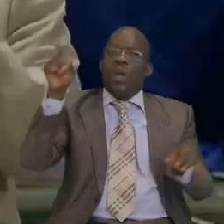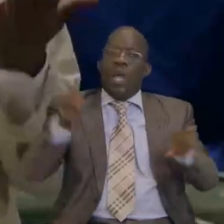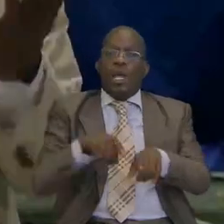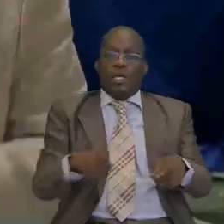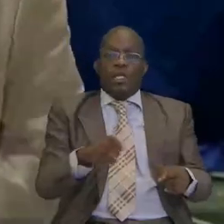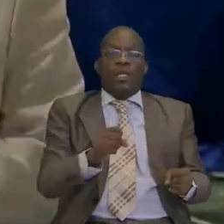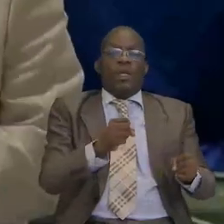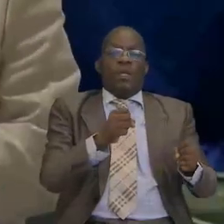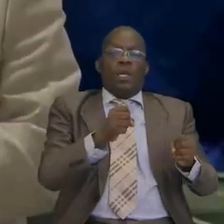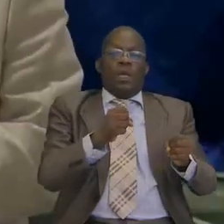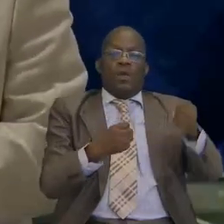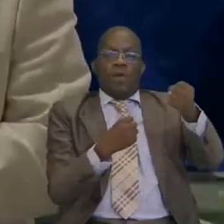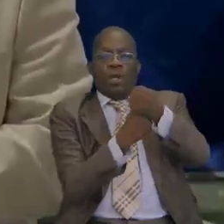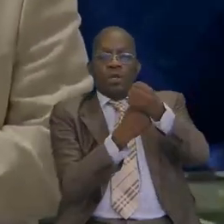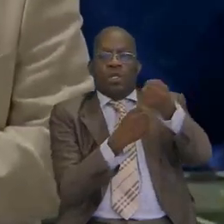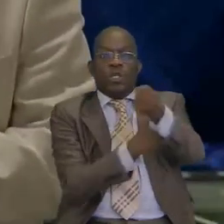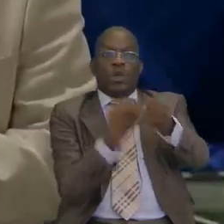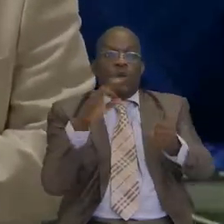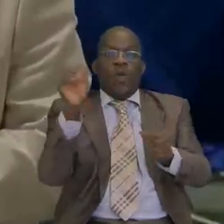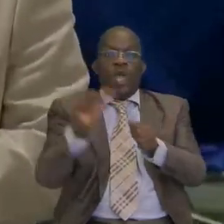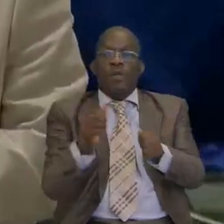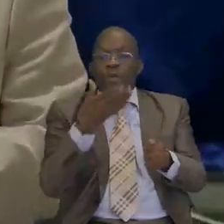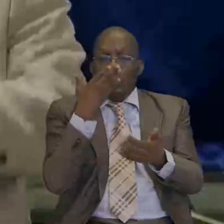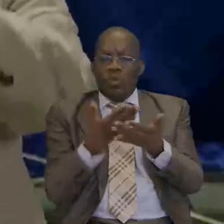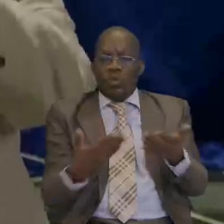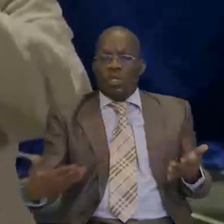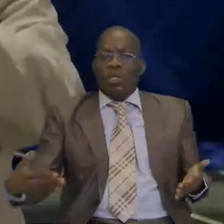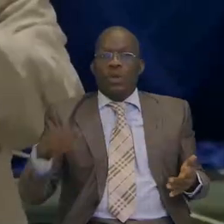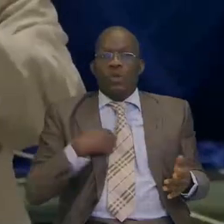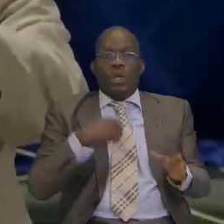fondation de toutes bonnes choses que nous recevons du Seigneur.